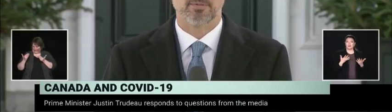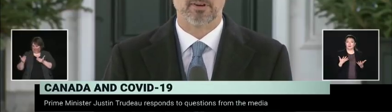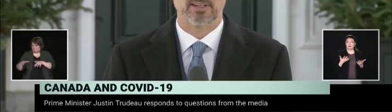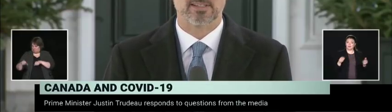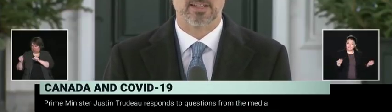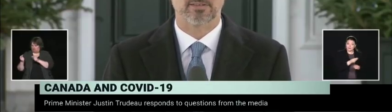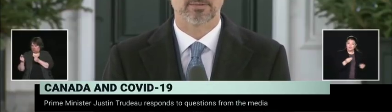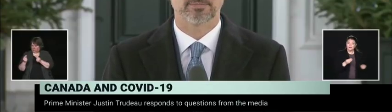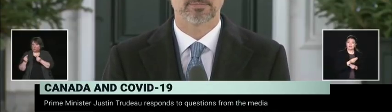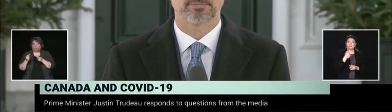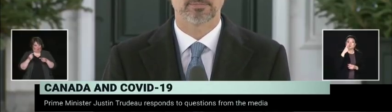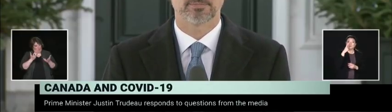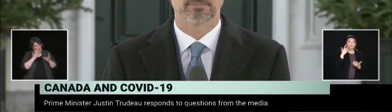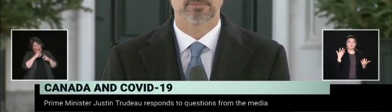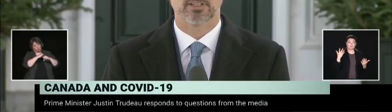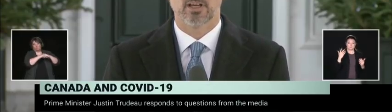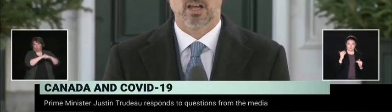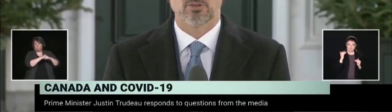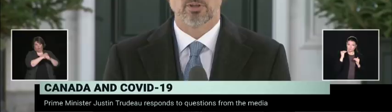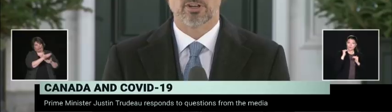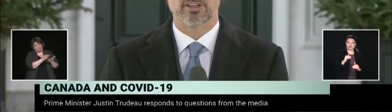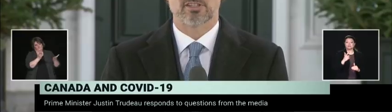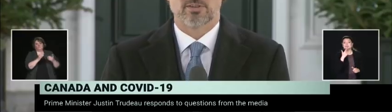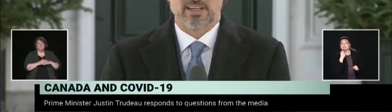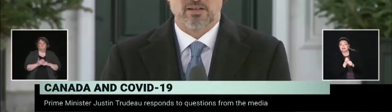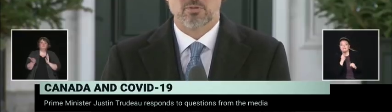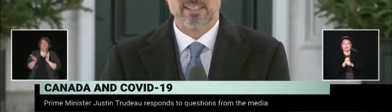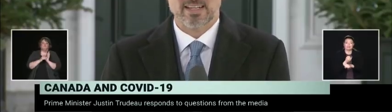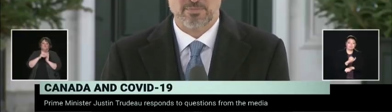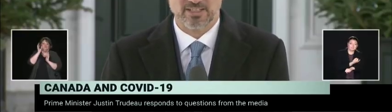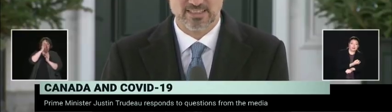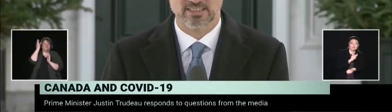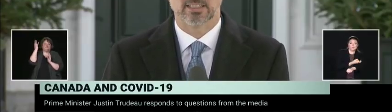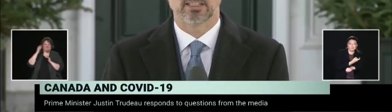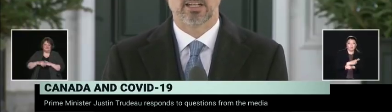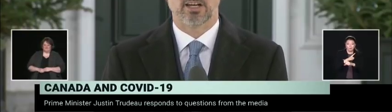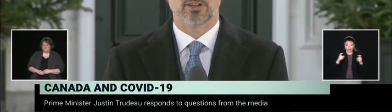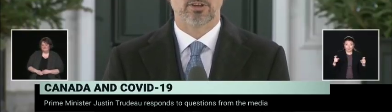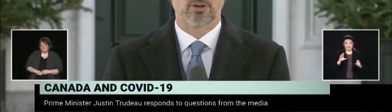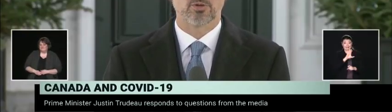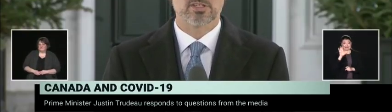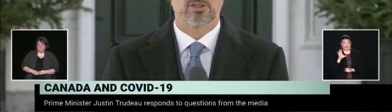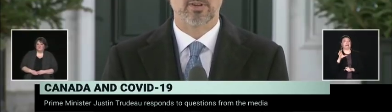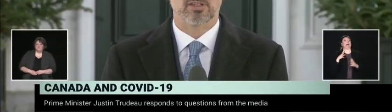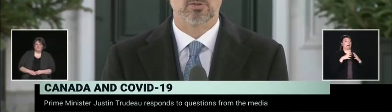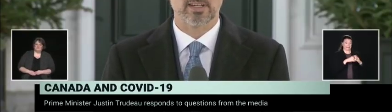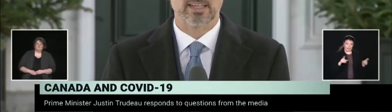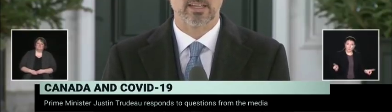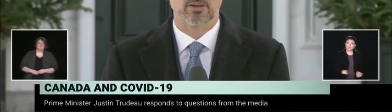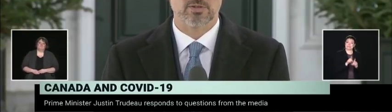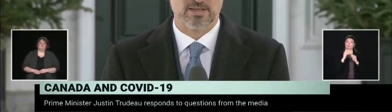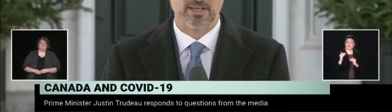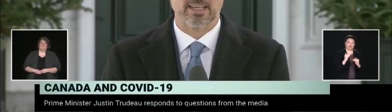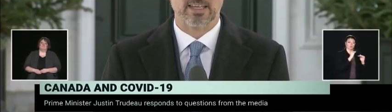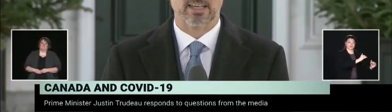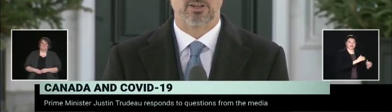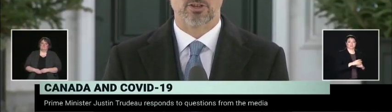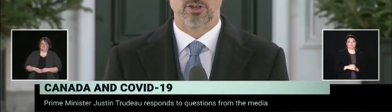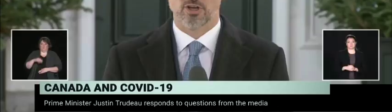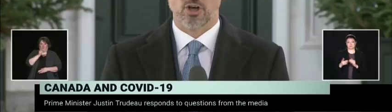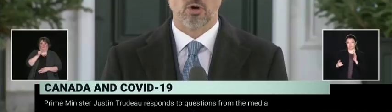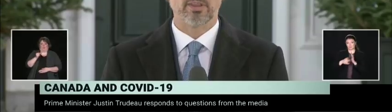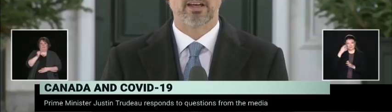to keep Americans safe. Okay. Nous reconnaissons à quel point c'est important de continuer à souligner aux